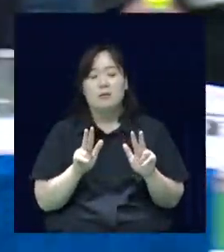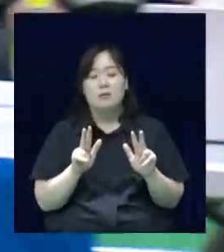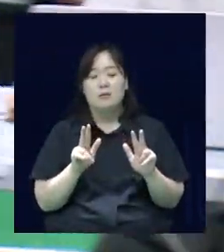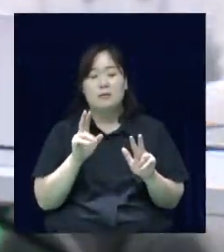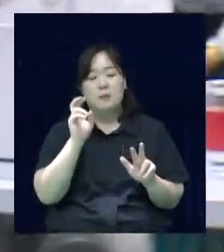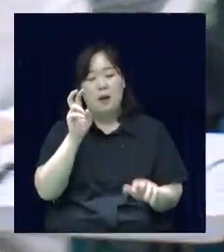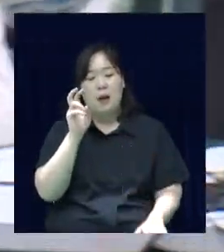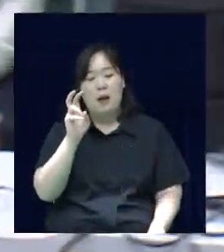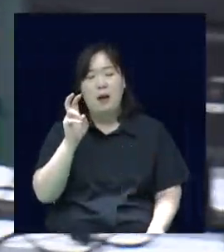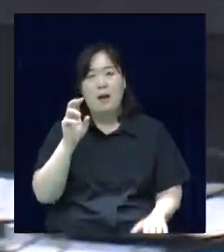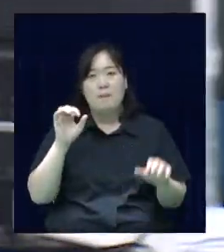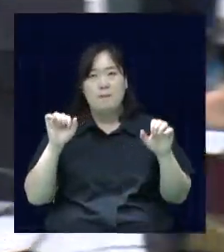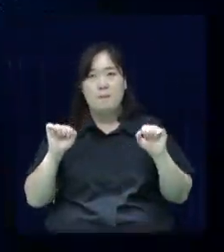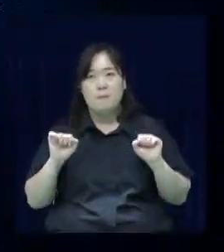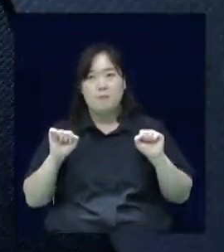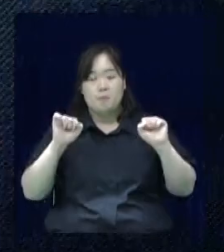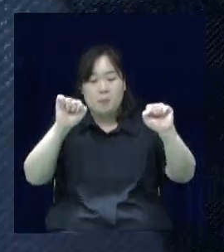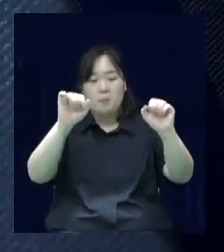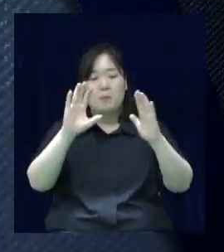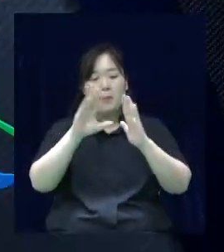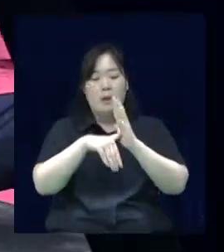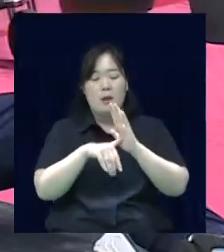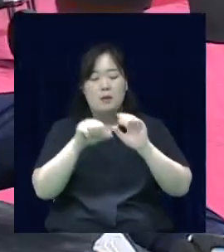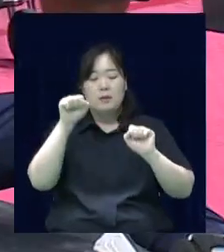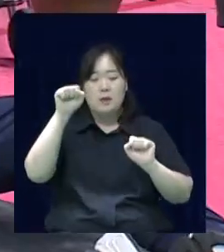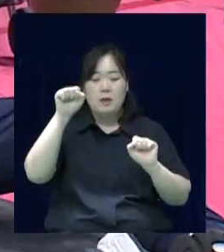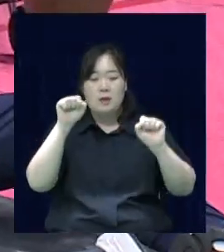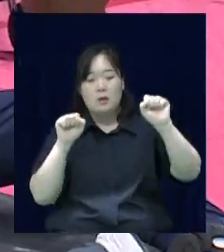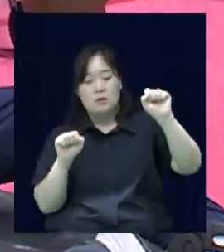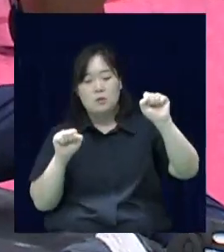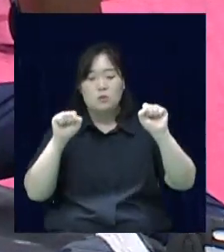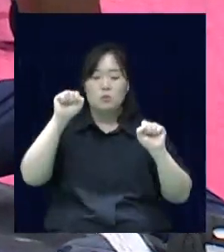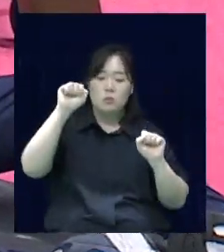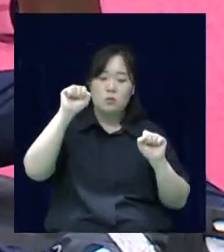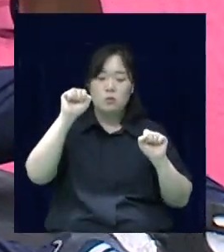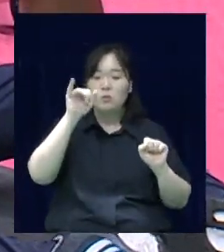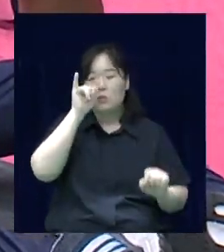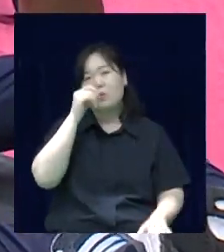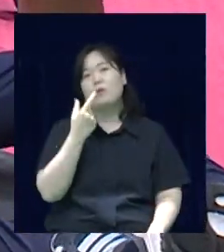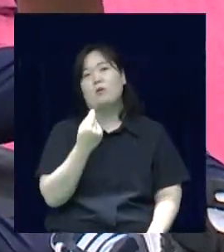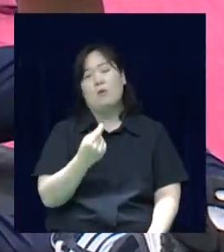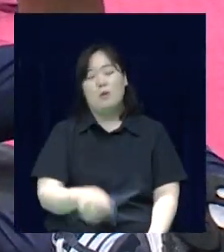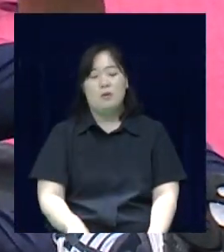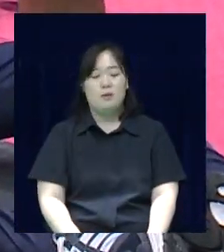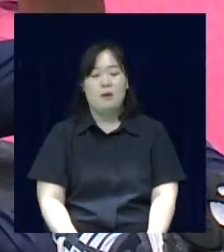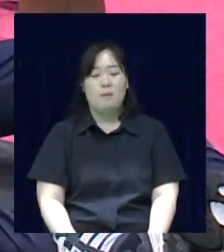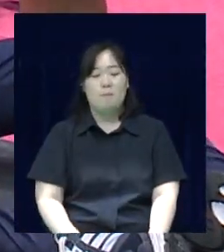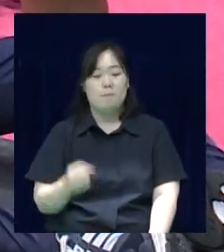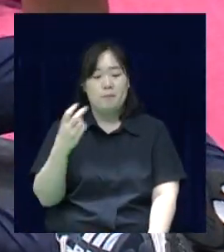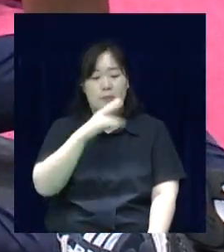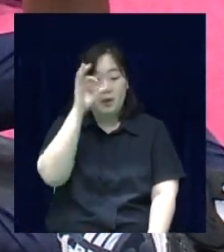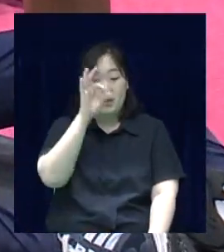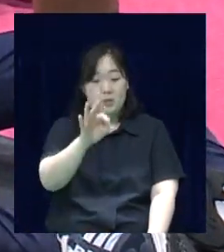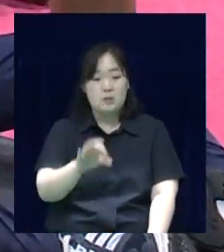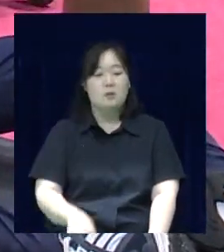양쪽 그 레프리들께서 심판들께 보셨을 때는 좀 결점이 있었던 걸로 봐집니다. 자, 다시